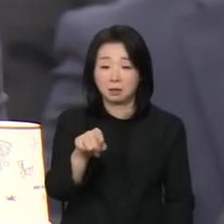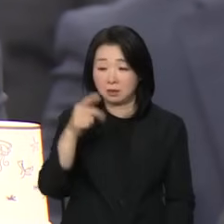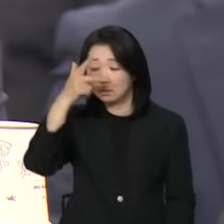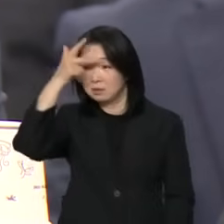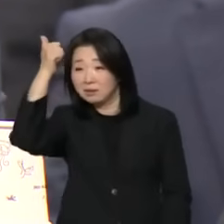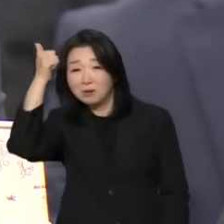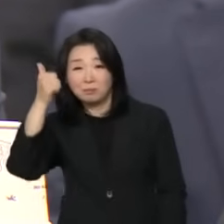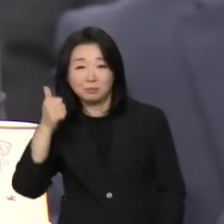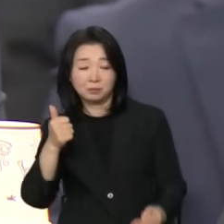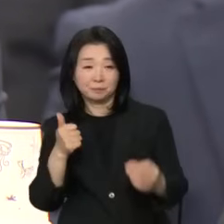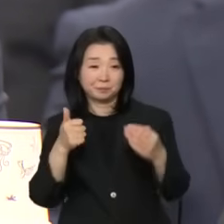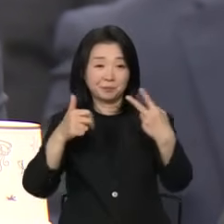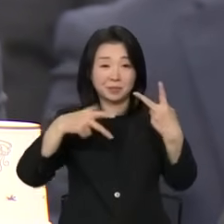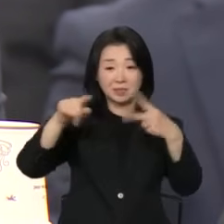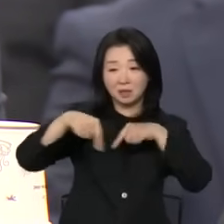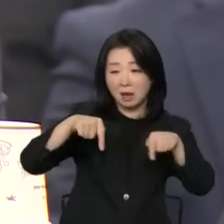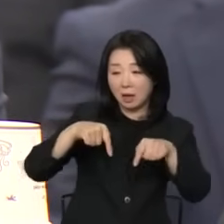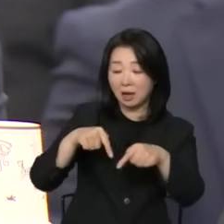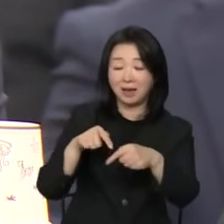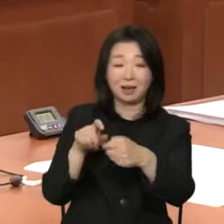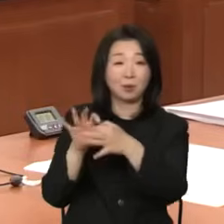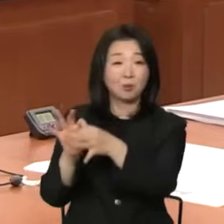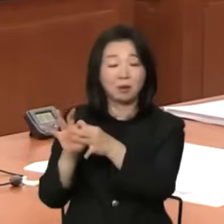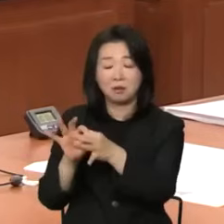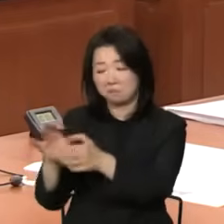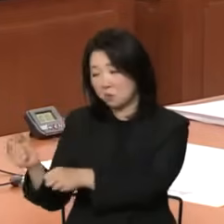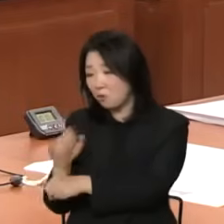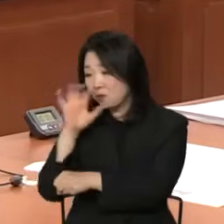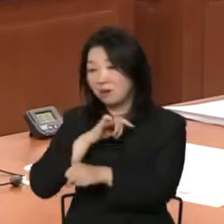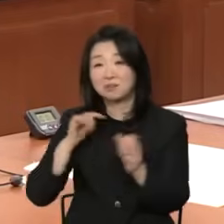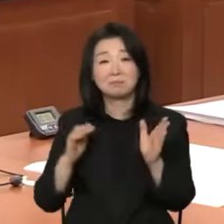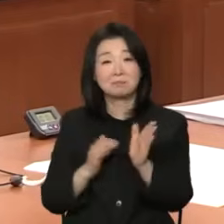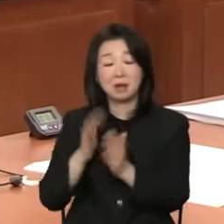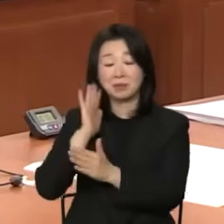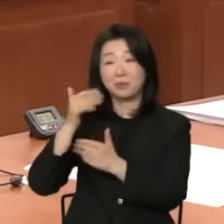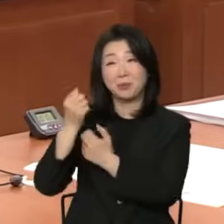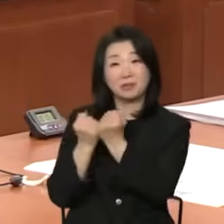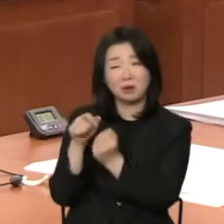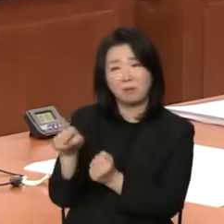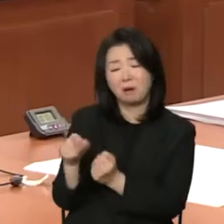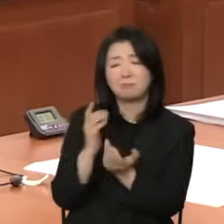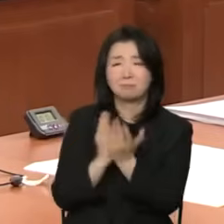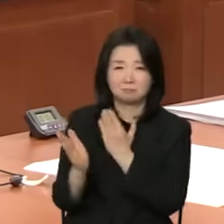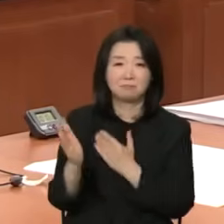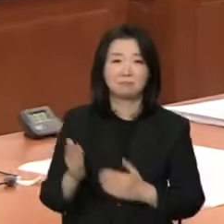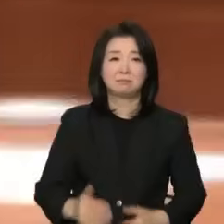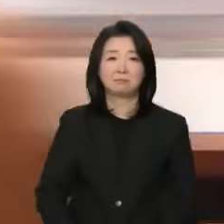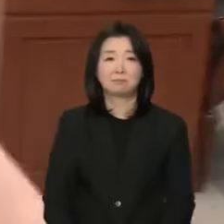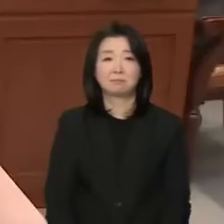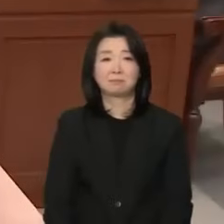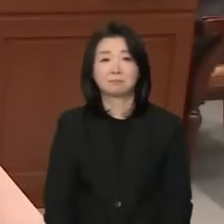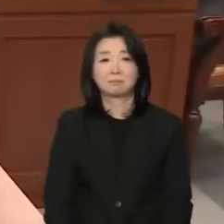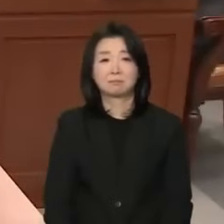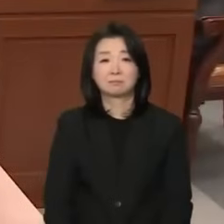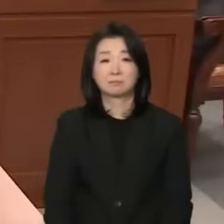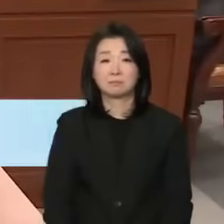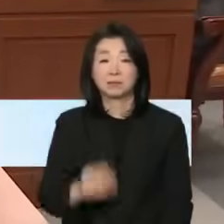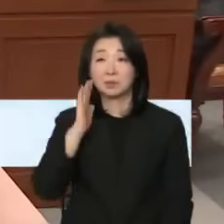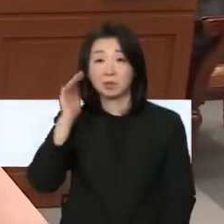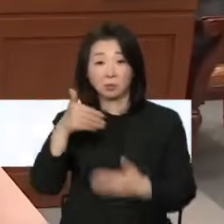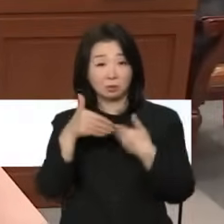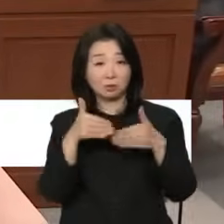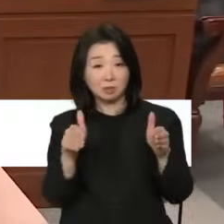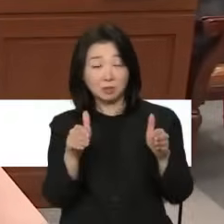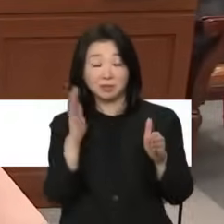2기 집권에 대비해 골프 연습을 시작했다는 대통령실의 설명이 맞지 않는다는 겁니다.